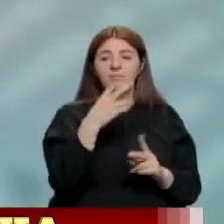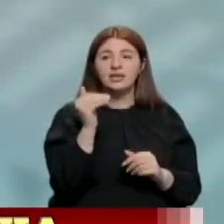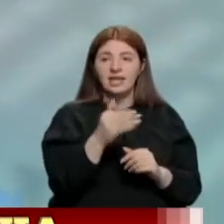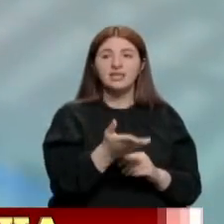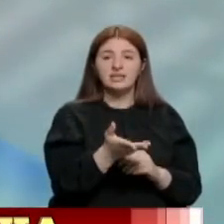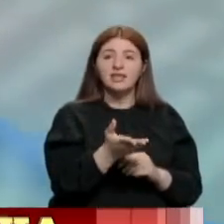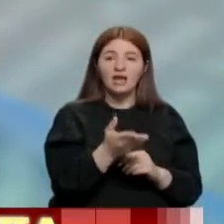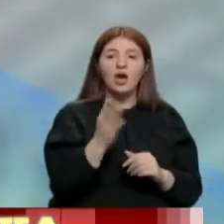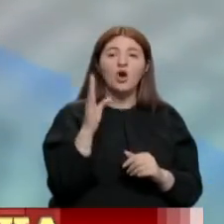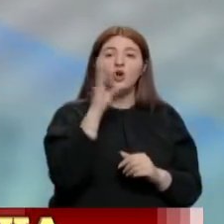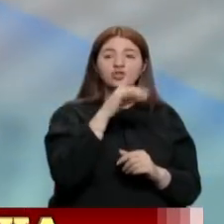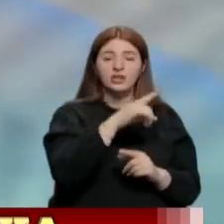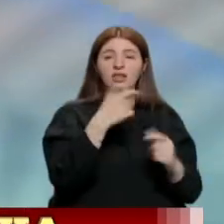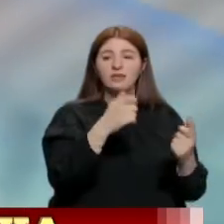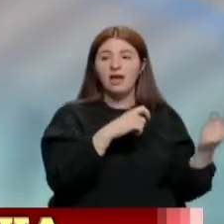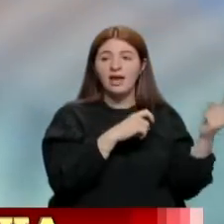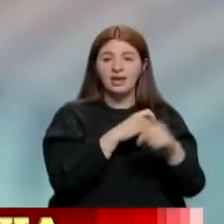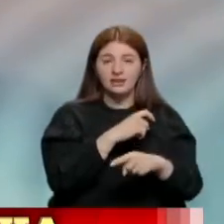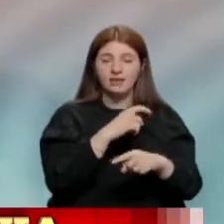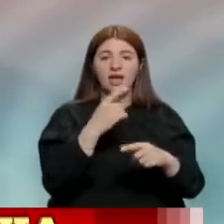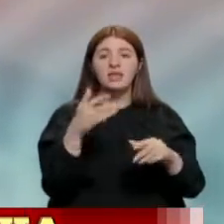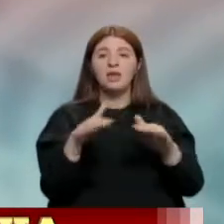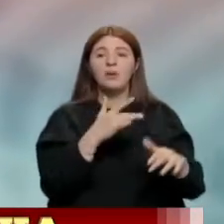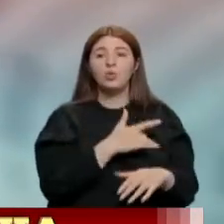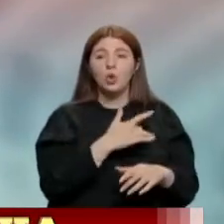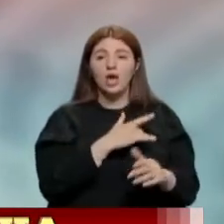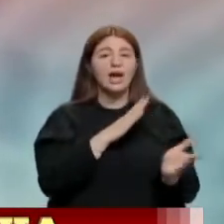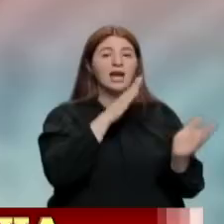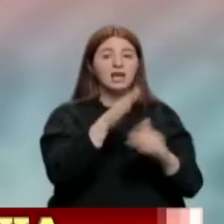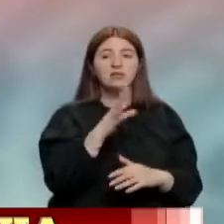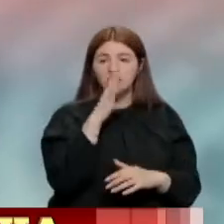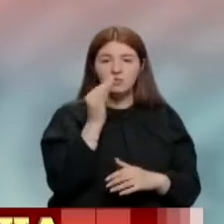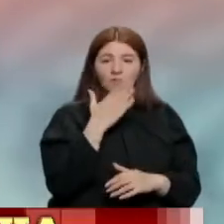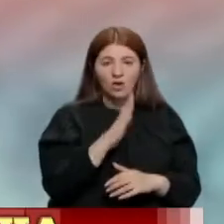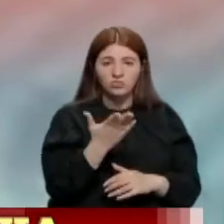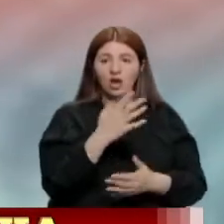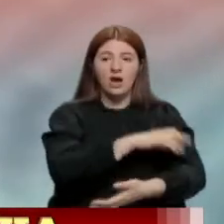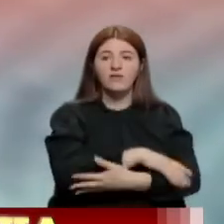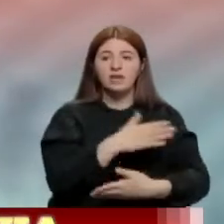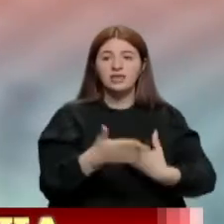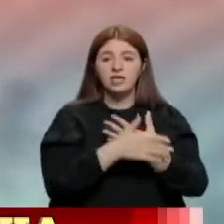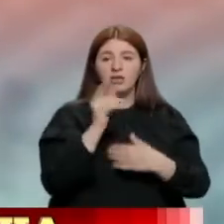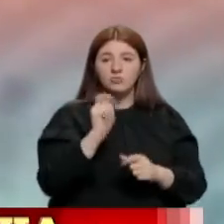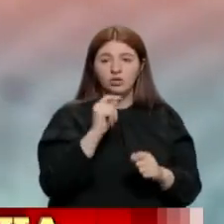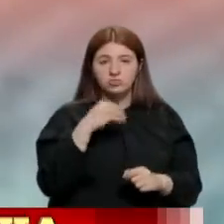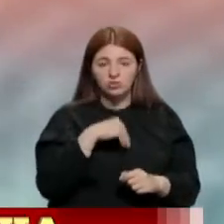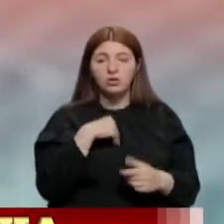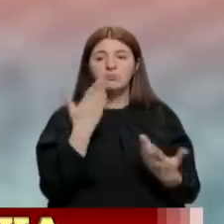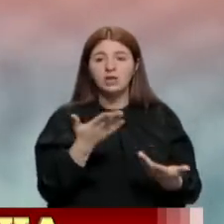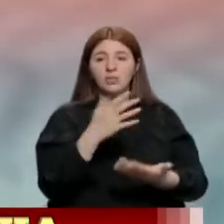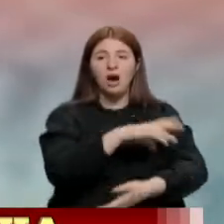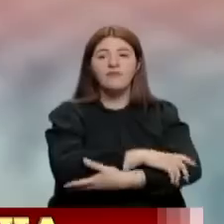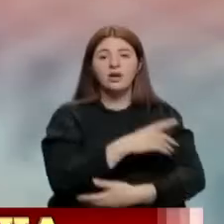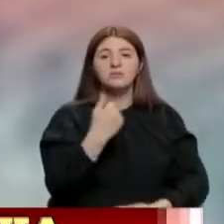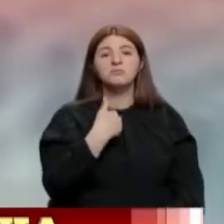gelirken Kocaeli'den Hatay'a giden deprem gönüllüleri gittiğimizde kimse yoktu. AFAD'a yardım edeceği sanıyorduk. Meğer